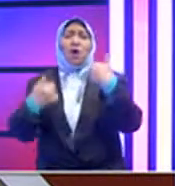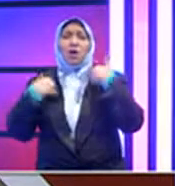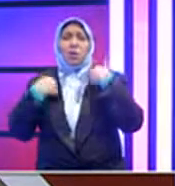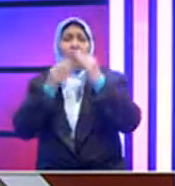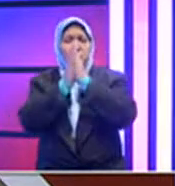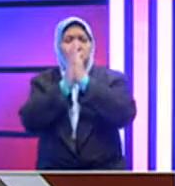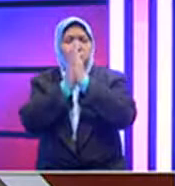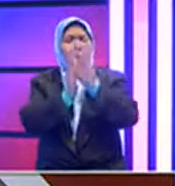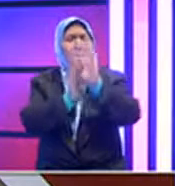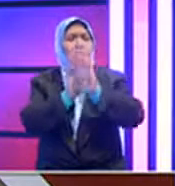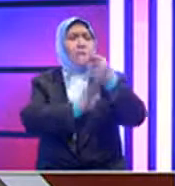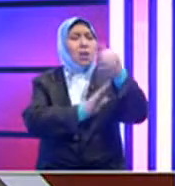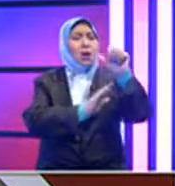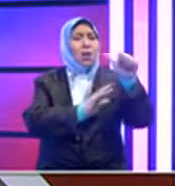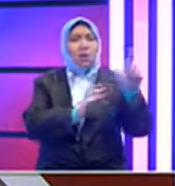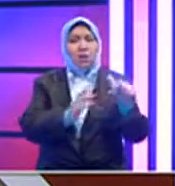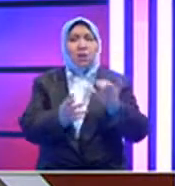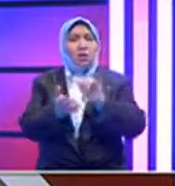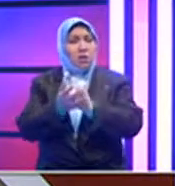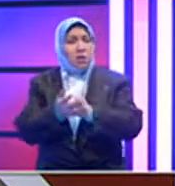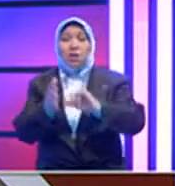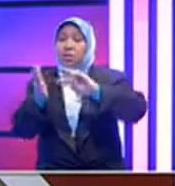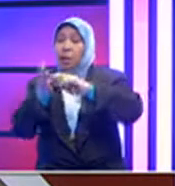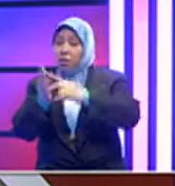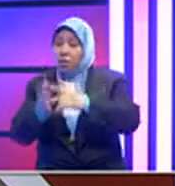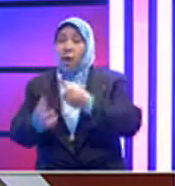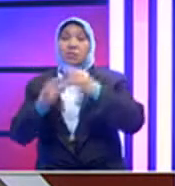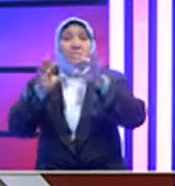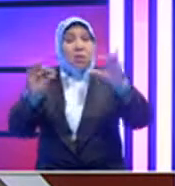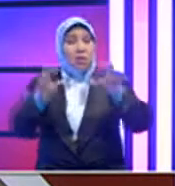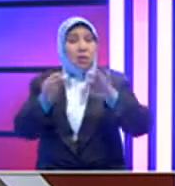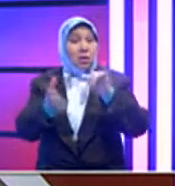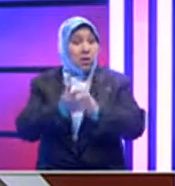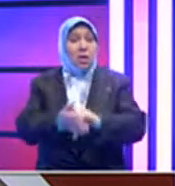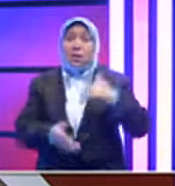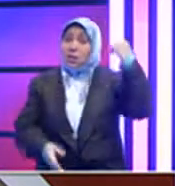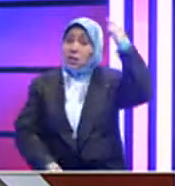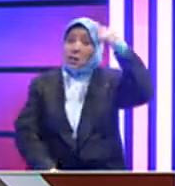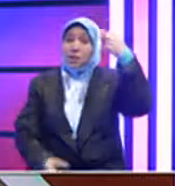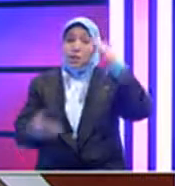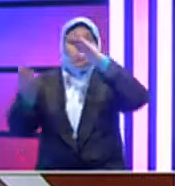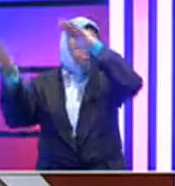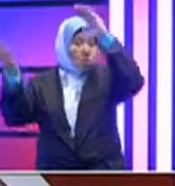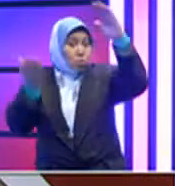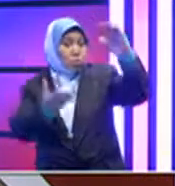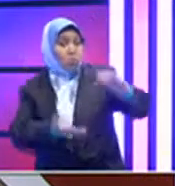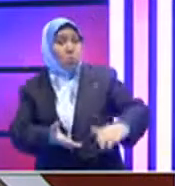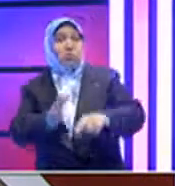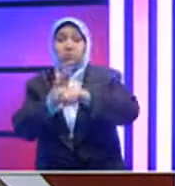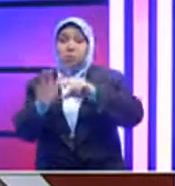berhenti Mekkah itu ini klunak ceritakan bahwa nabi ketika dah turun curah ini nah